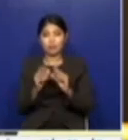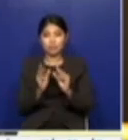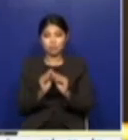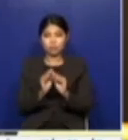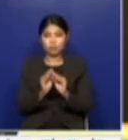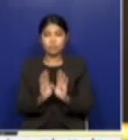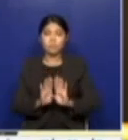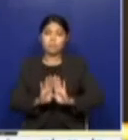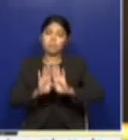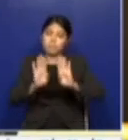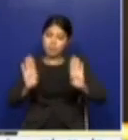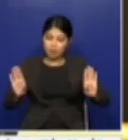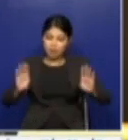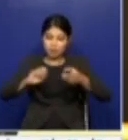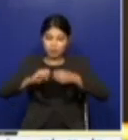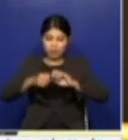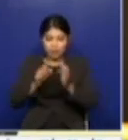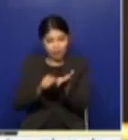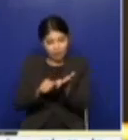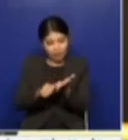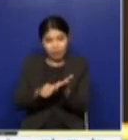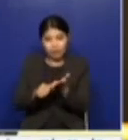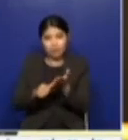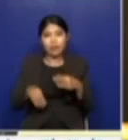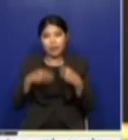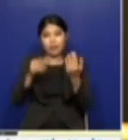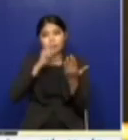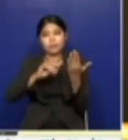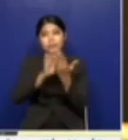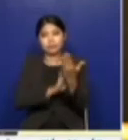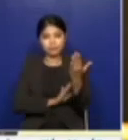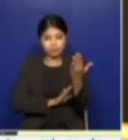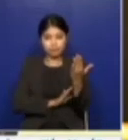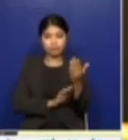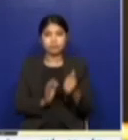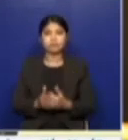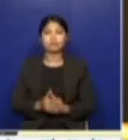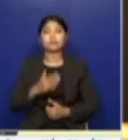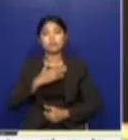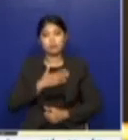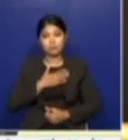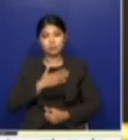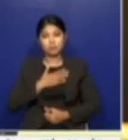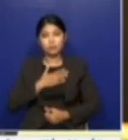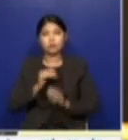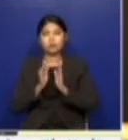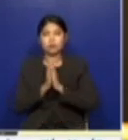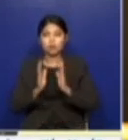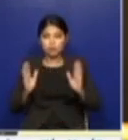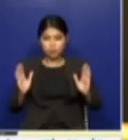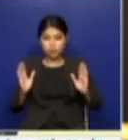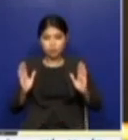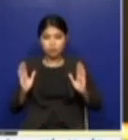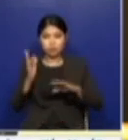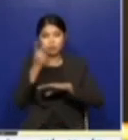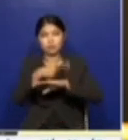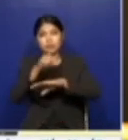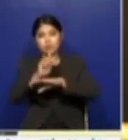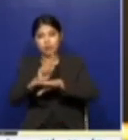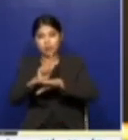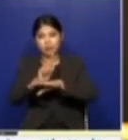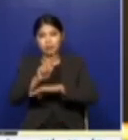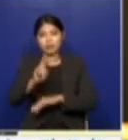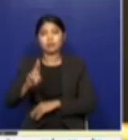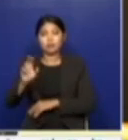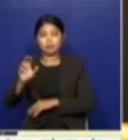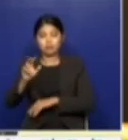เพื่อร่วมกันหาทางออกให้กับบ้านเมืองก่อนอื่นเลยกระผมต้องขอขอบคุณท่านประธานรัฐสภ